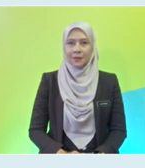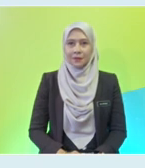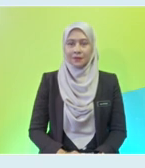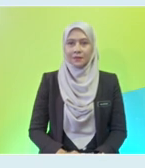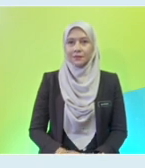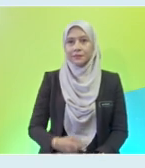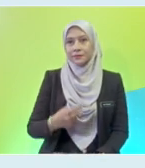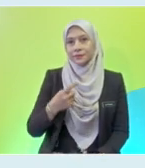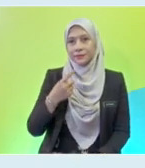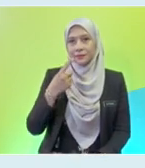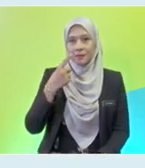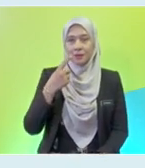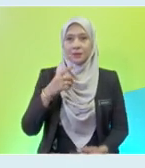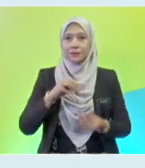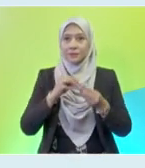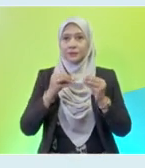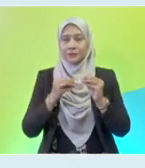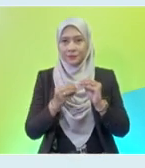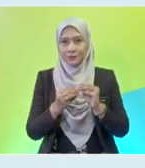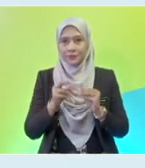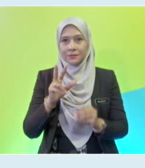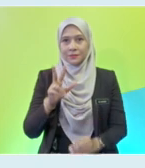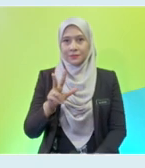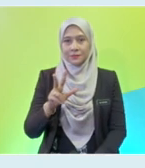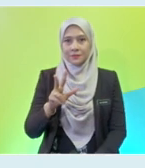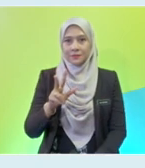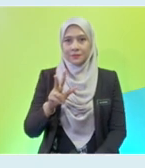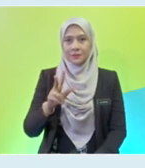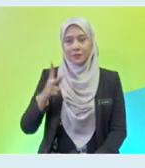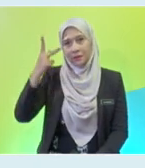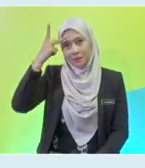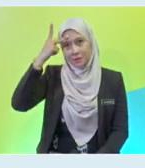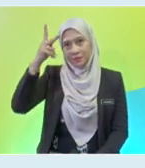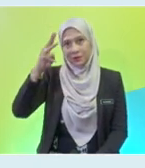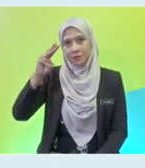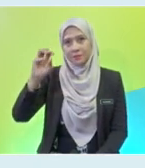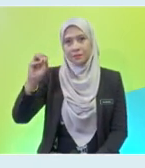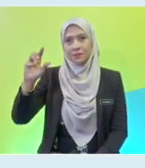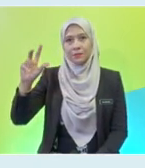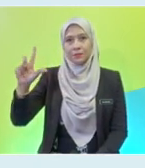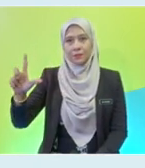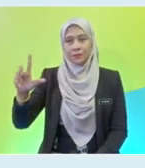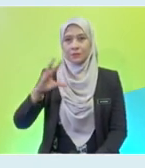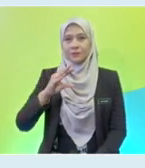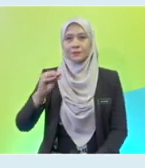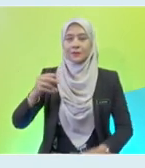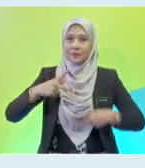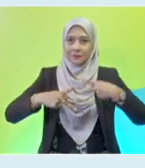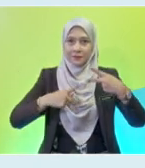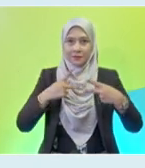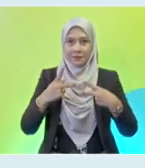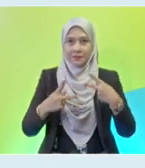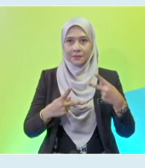ini adalah kalau kita kata asas apabila kita mempelajari kimia kita